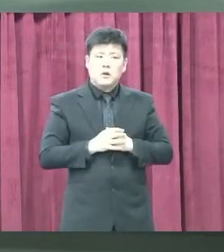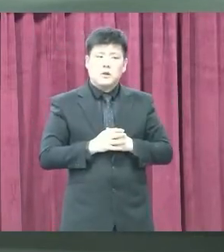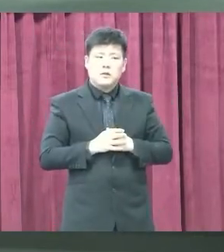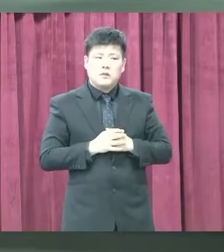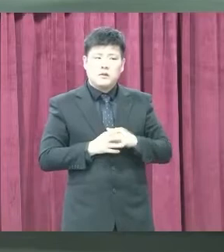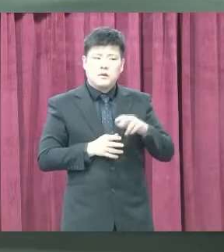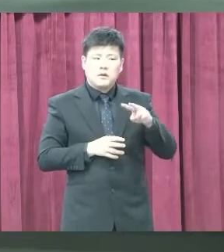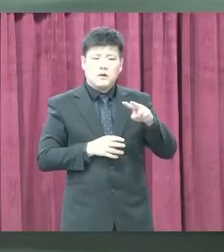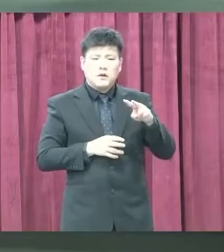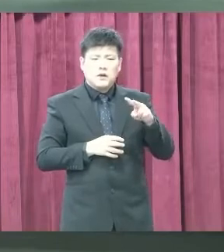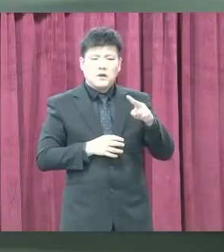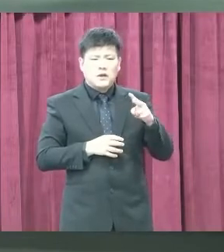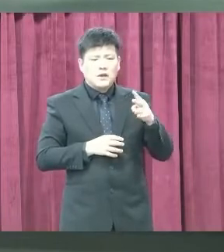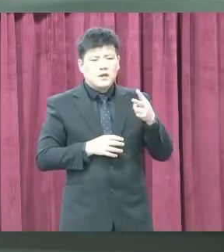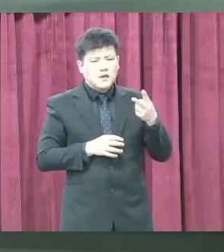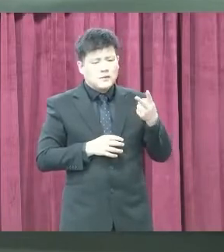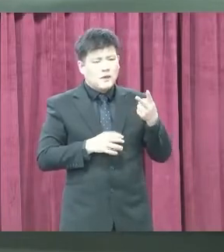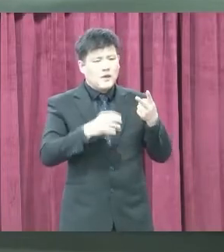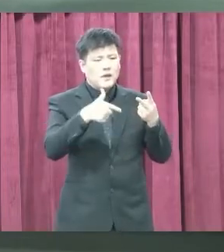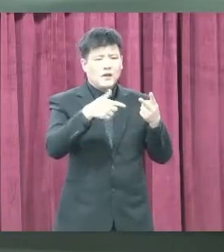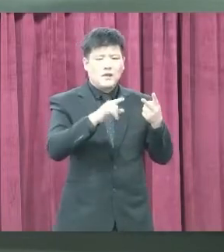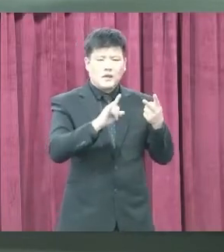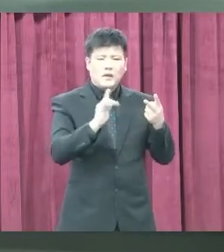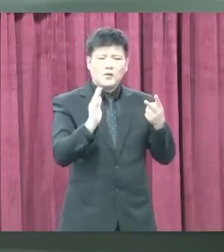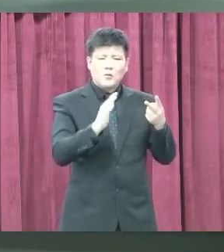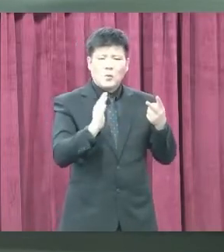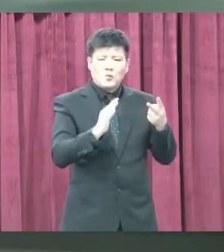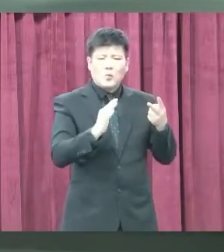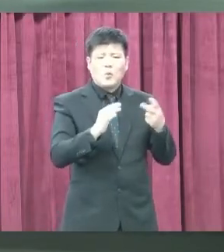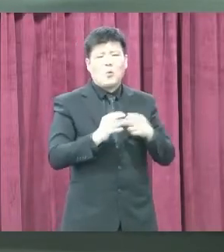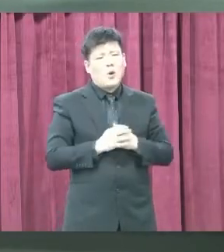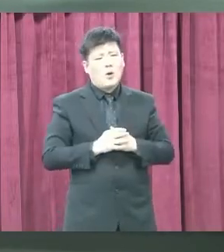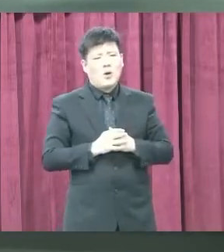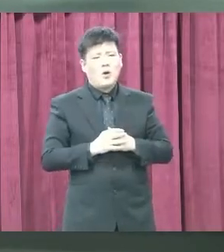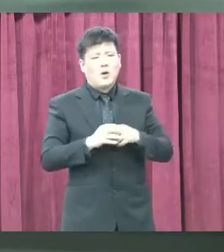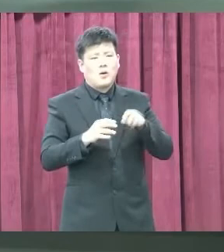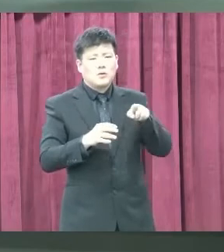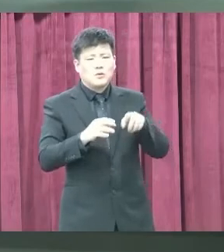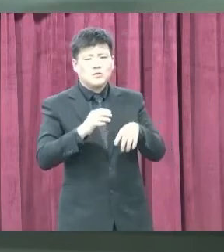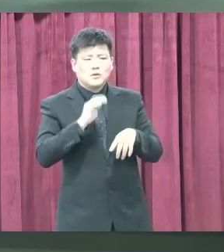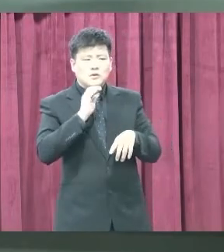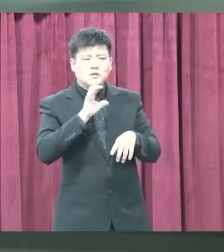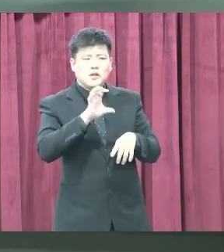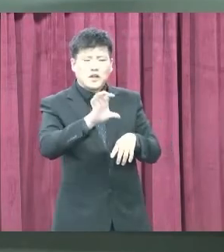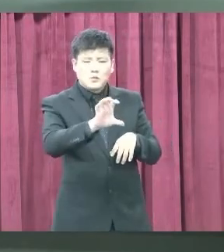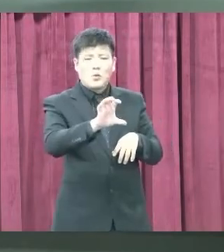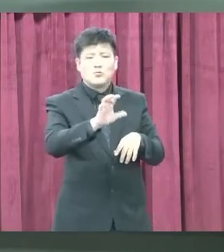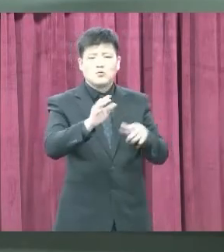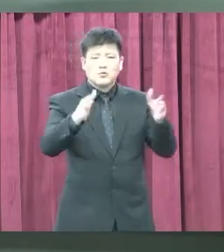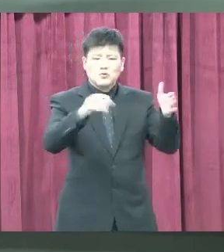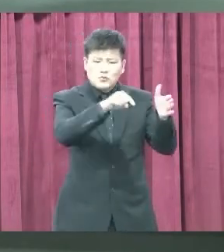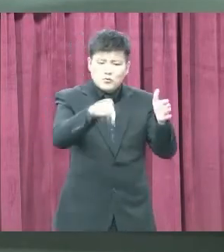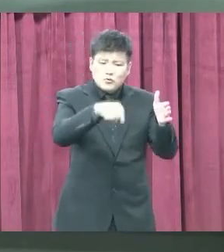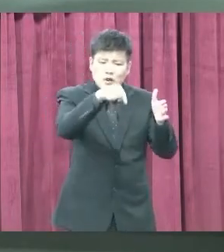200개 조금 남짓하는 슬라이드입니다. 그래서 이것을 지금 45분 정도 시간이